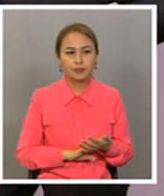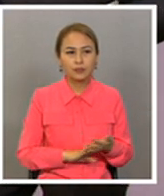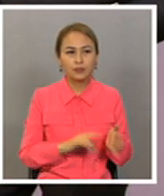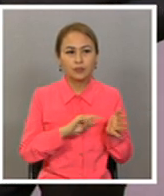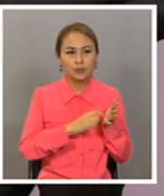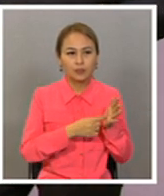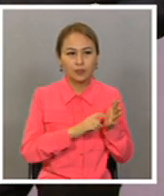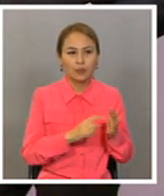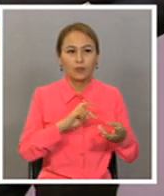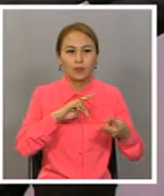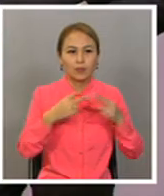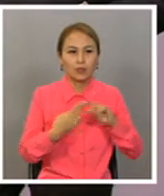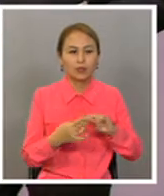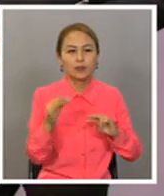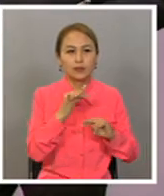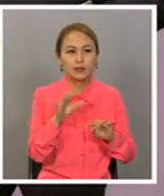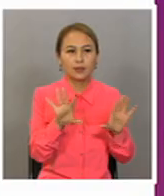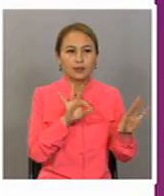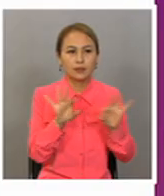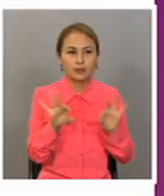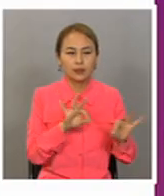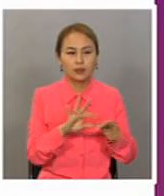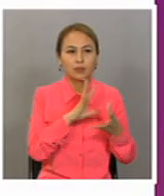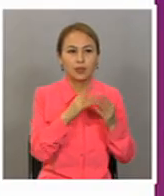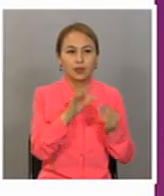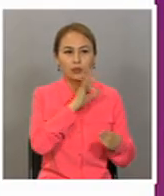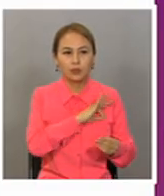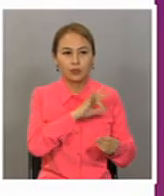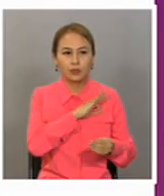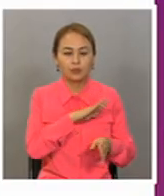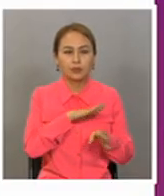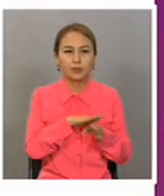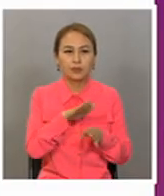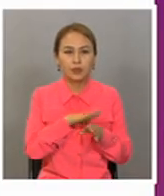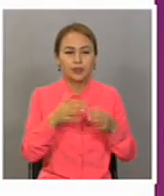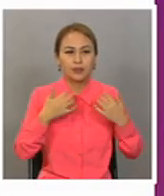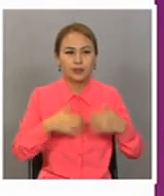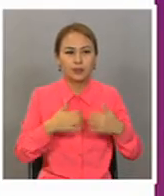Көбейтудің ауыстырымдылық және терімділік қасиеттерін пайдалана отырып есепте.